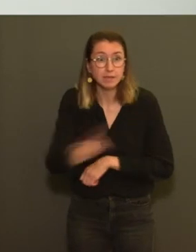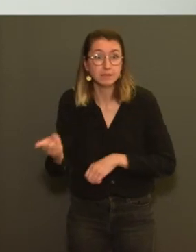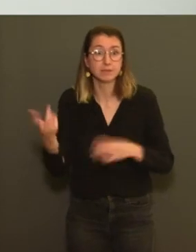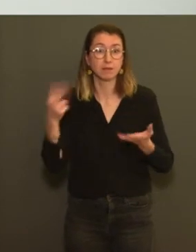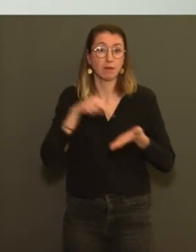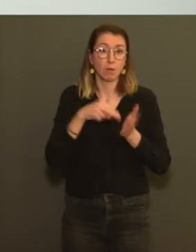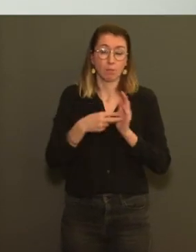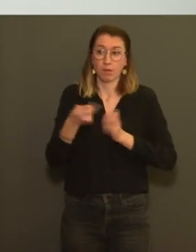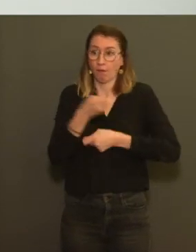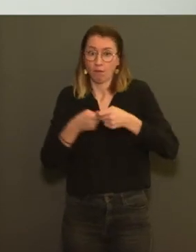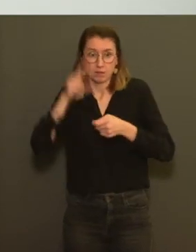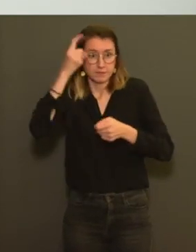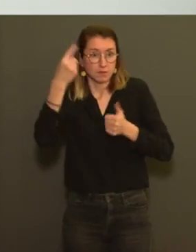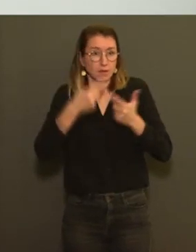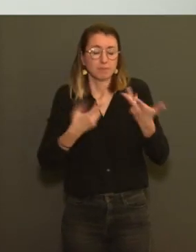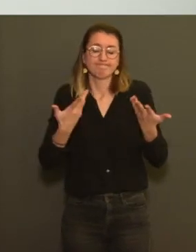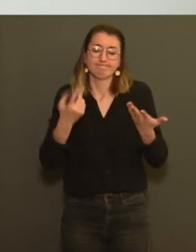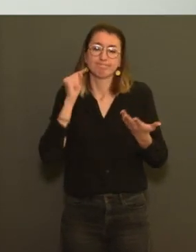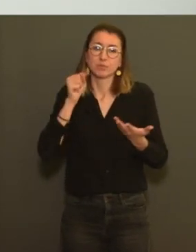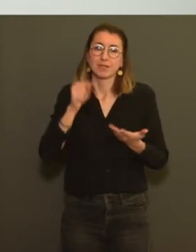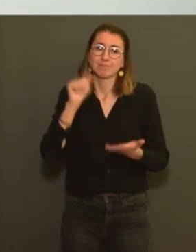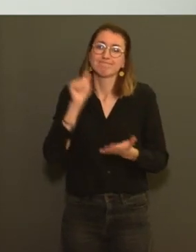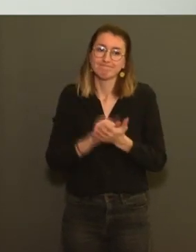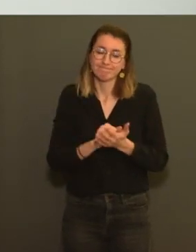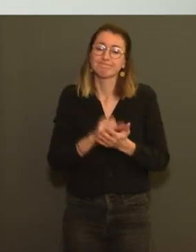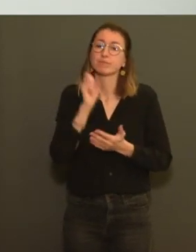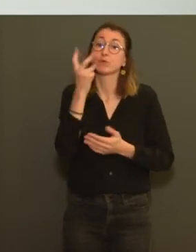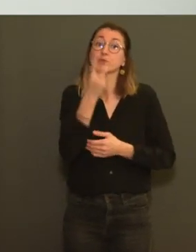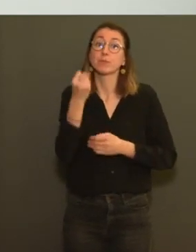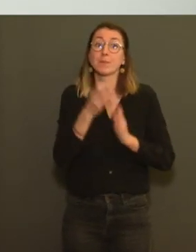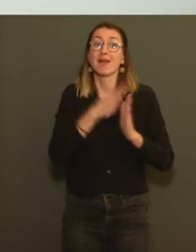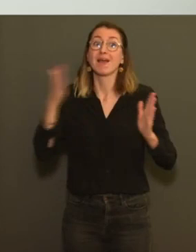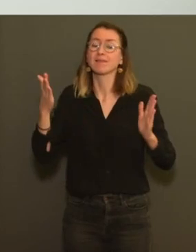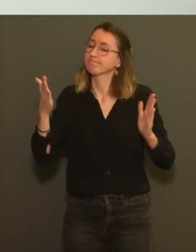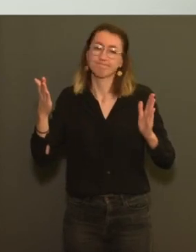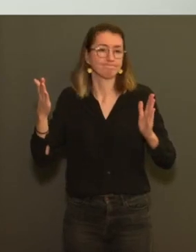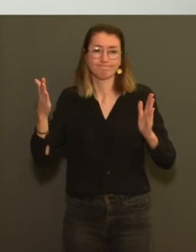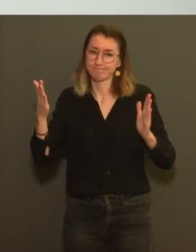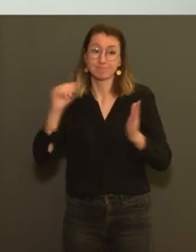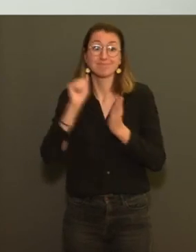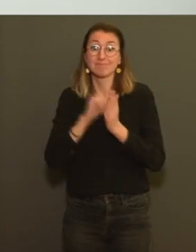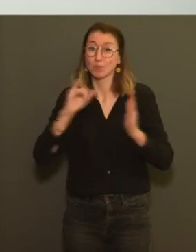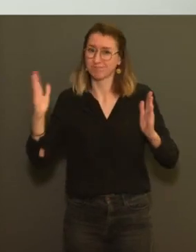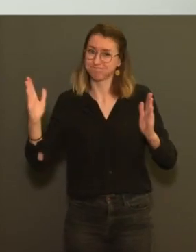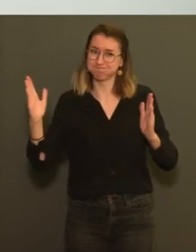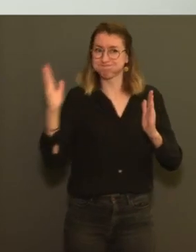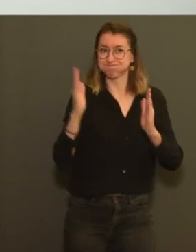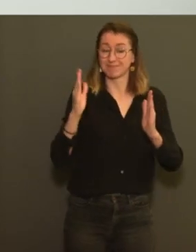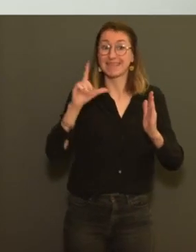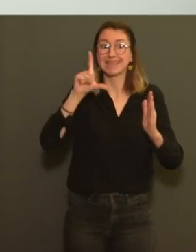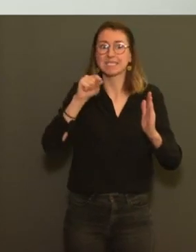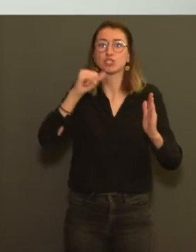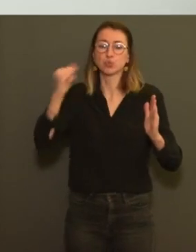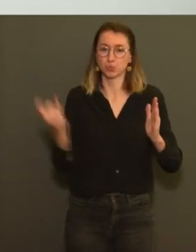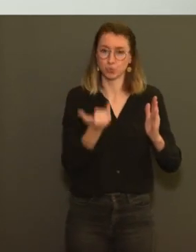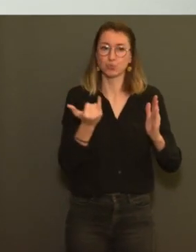définir un compromis qui porte sur une quarantaine de 10 jours, plus quelque chose, on va en parler,